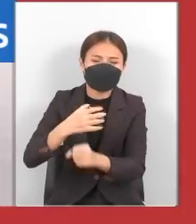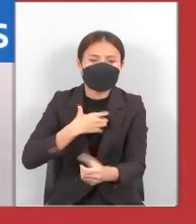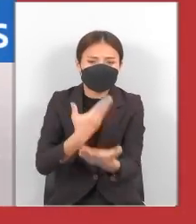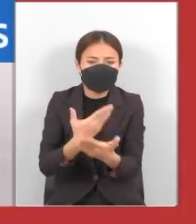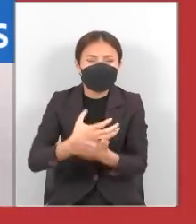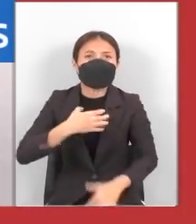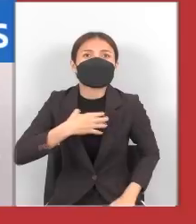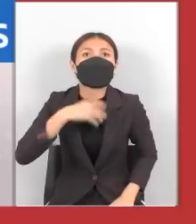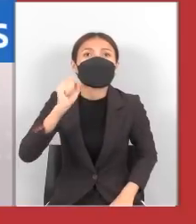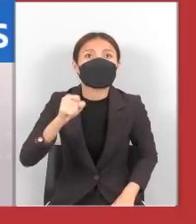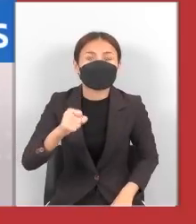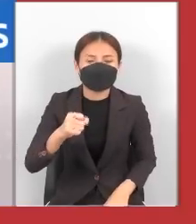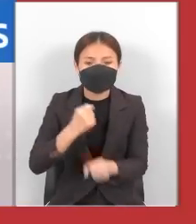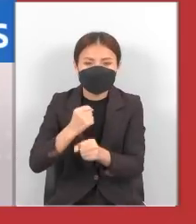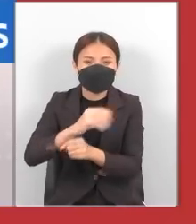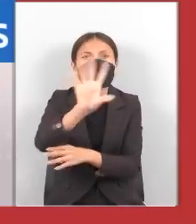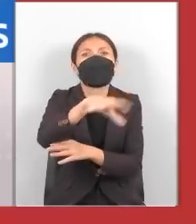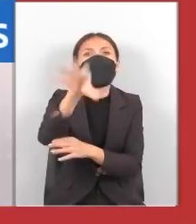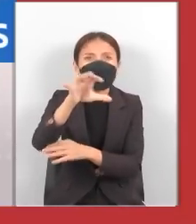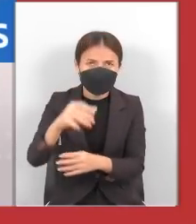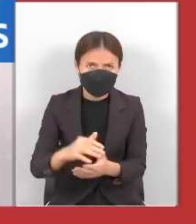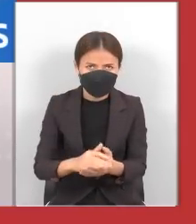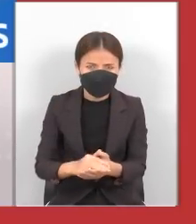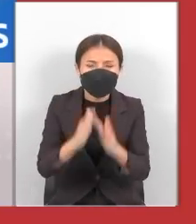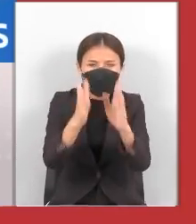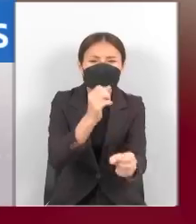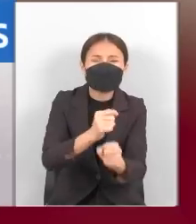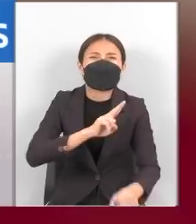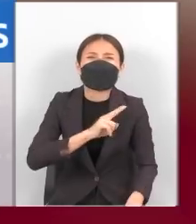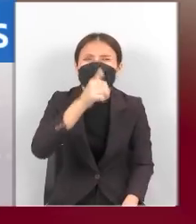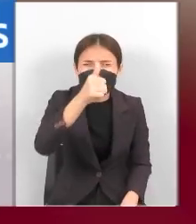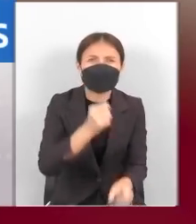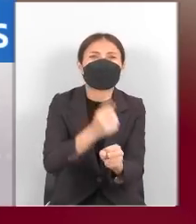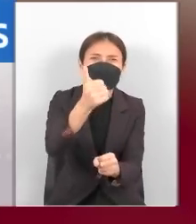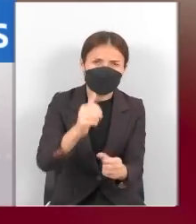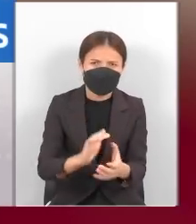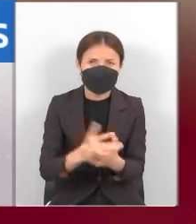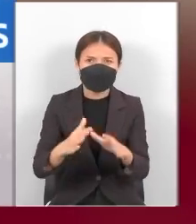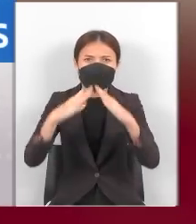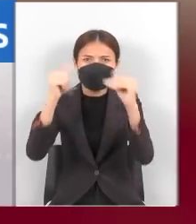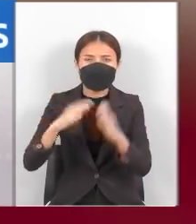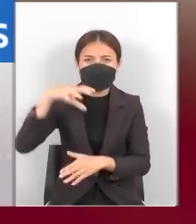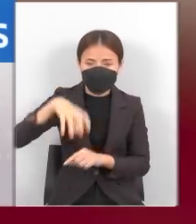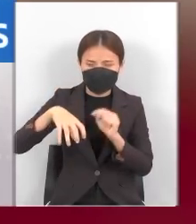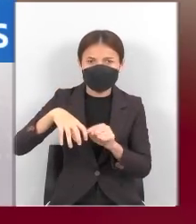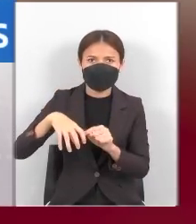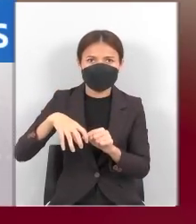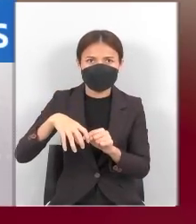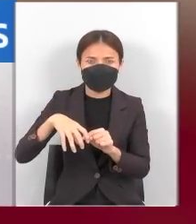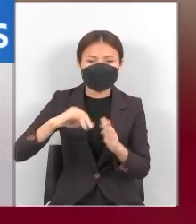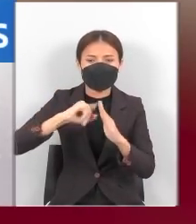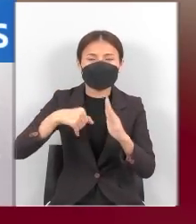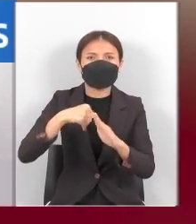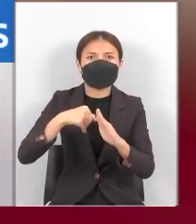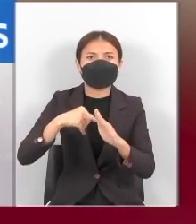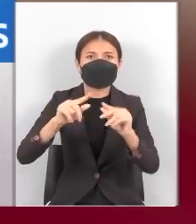อกลวงกันแบบนี้ค่ะใครทำก็ได้เป็นของวัดทุ่งสนุนรัตนารามอยู่ที่กำแพงเพชรนะคะไ